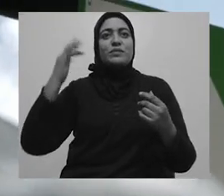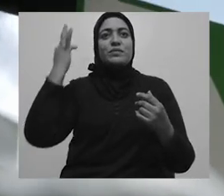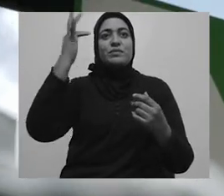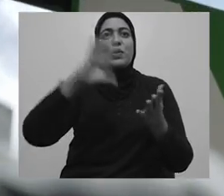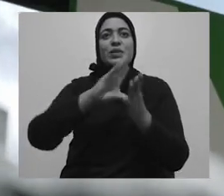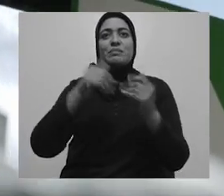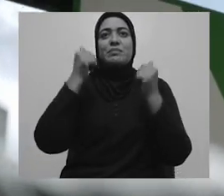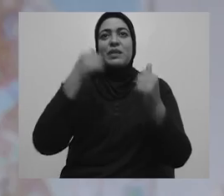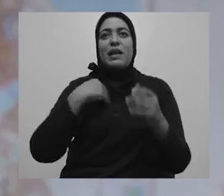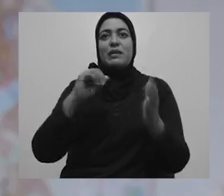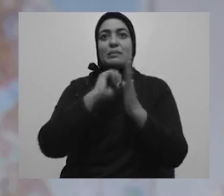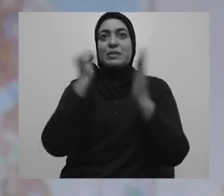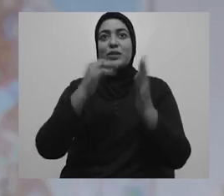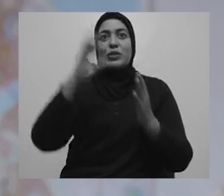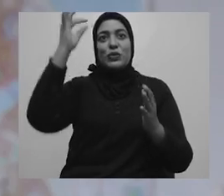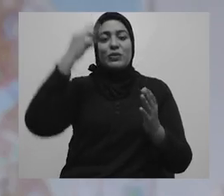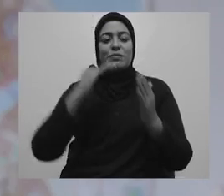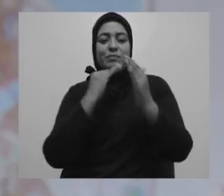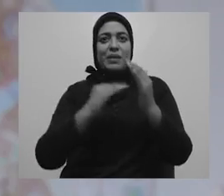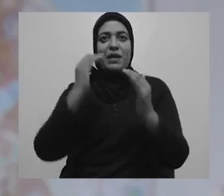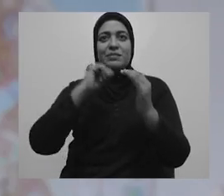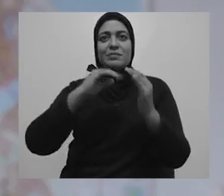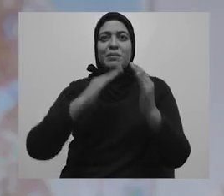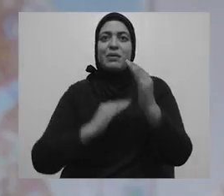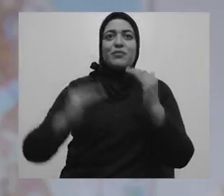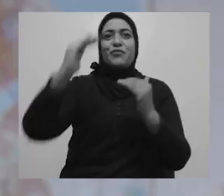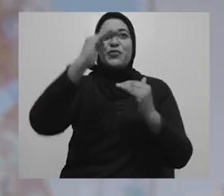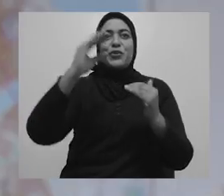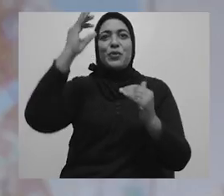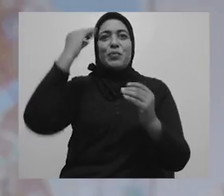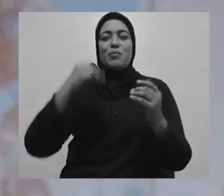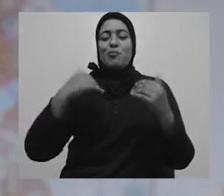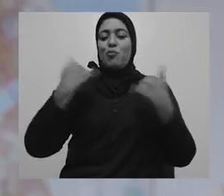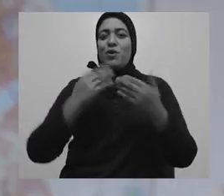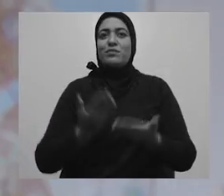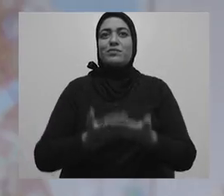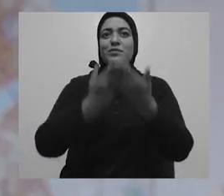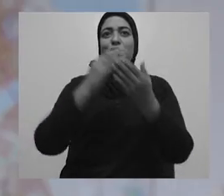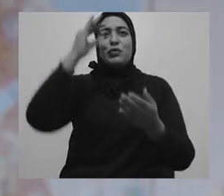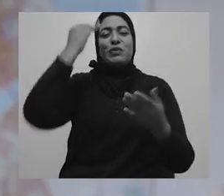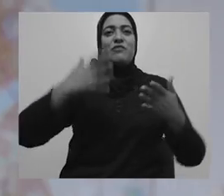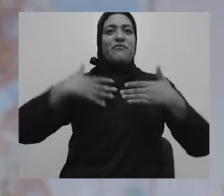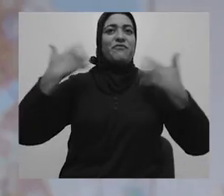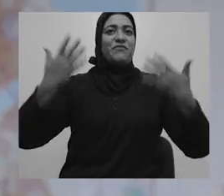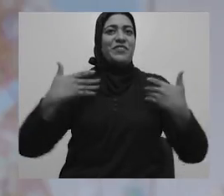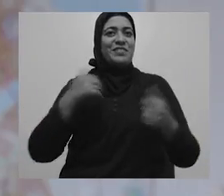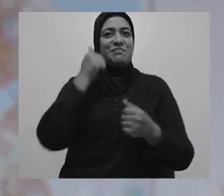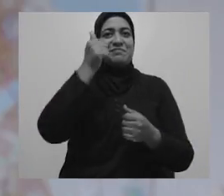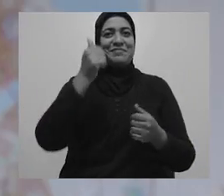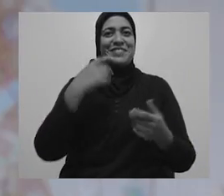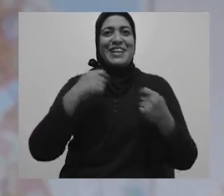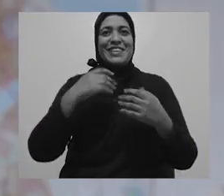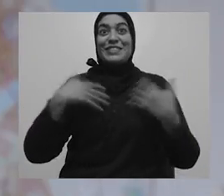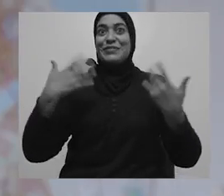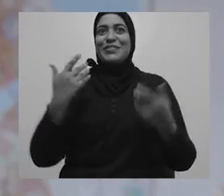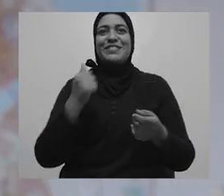ترونسي تفجعت برشا وشفت اللي معناها اللي تلفت لي يقول لي جاني أمر من بي دي جي، جاني أمر من بي